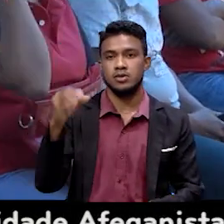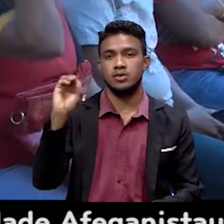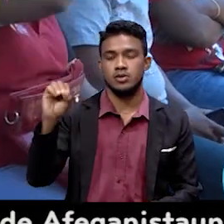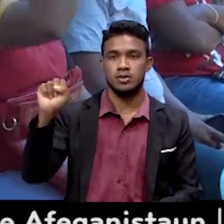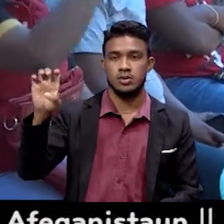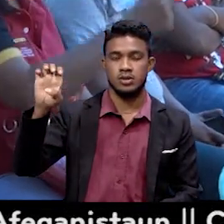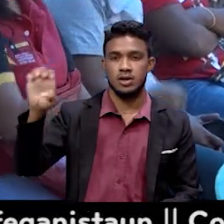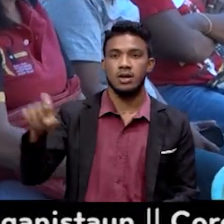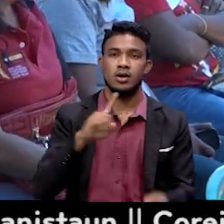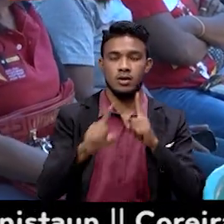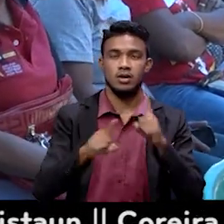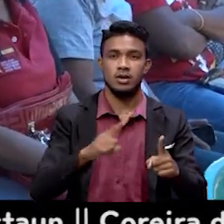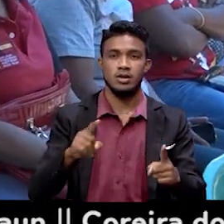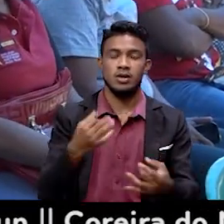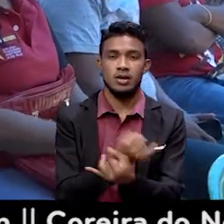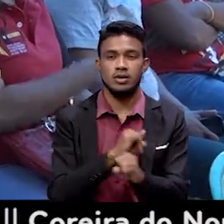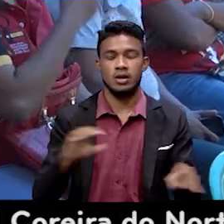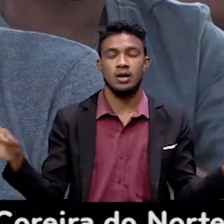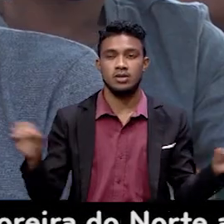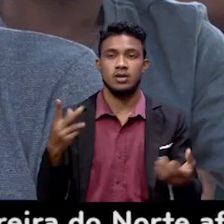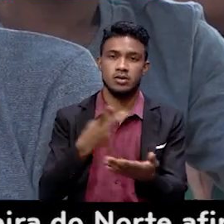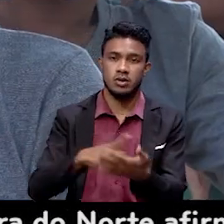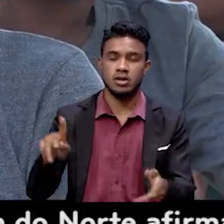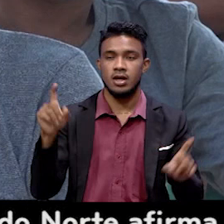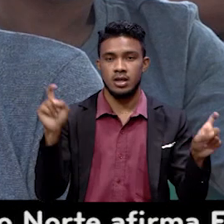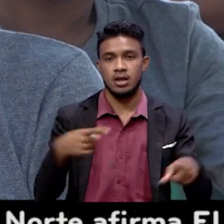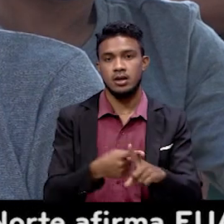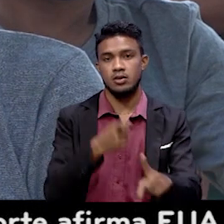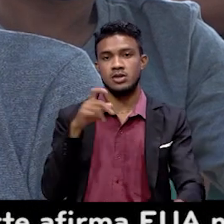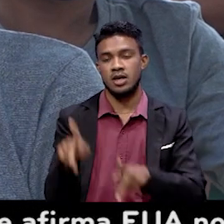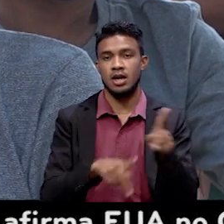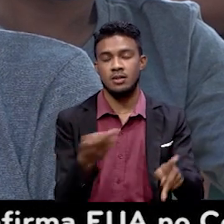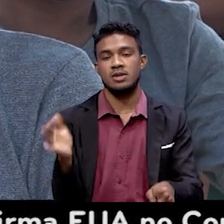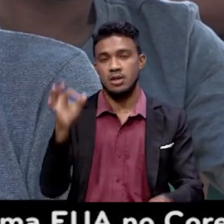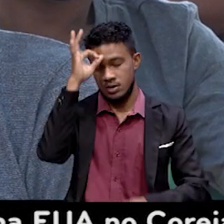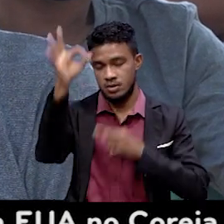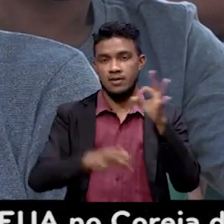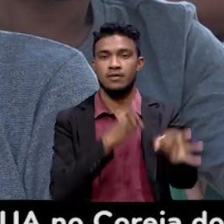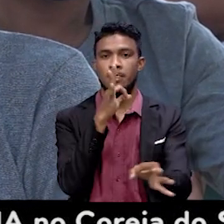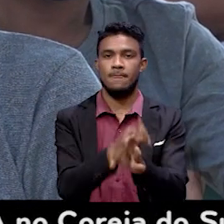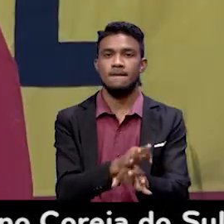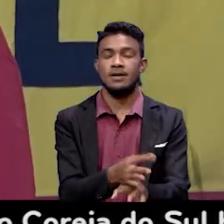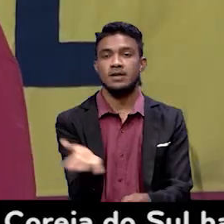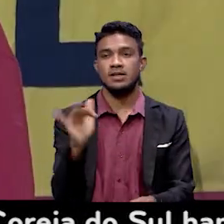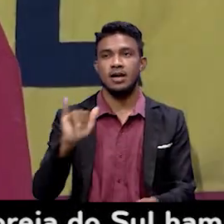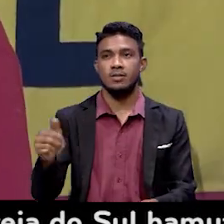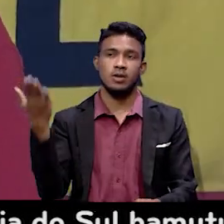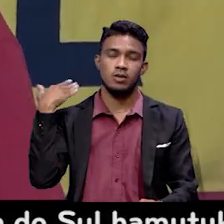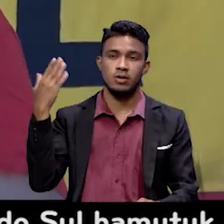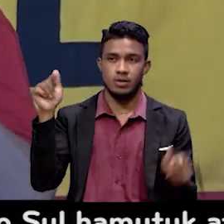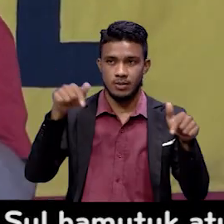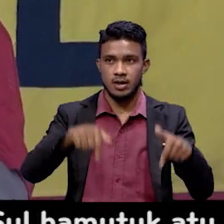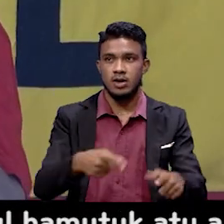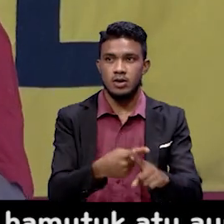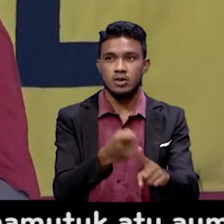kateten, ukun la osa tu sosa. Mebe tem ki husi povo nia confiança. Se sina mai antes ba imi, husi